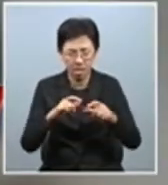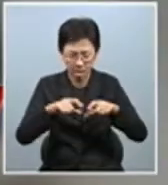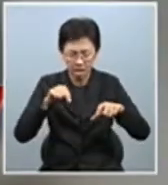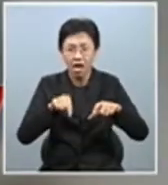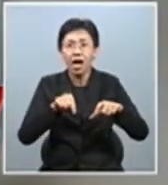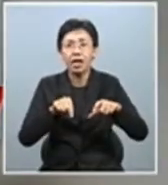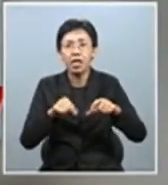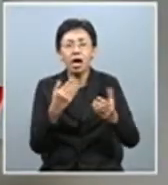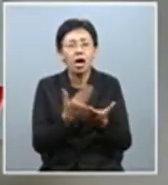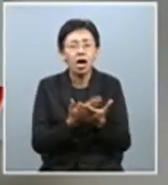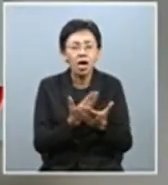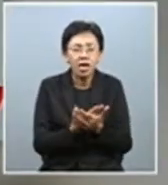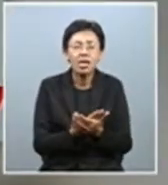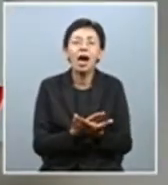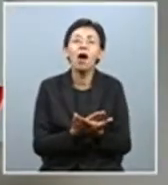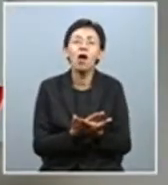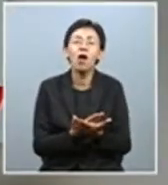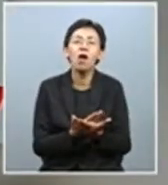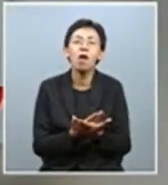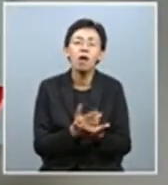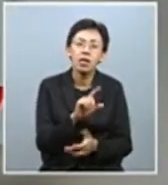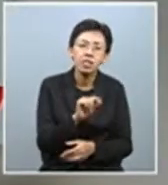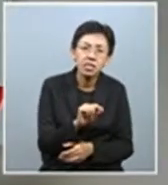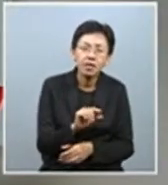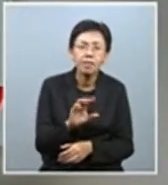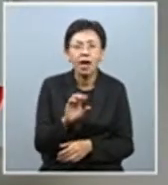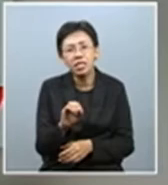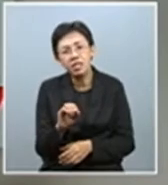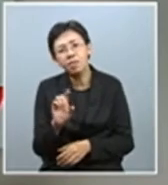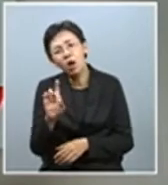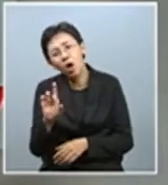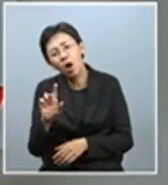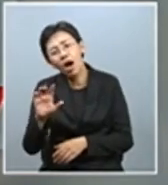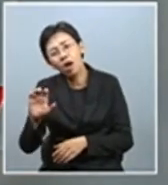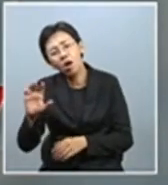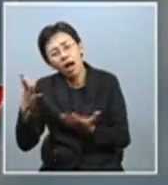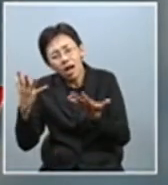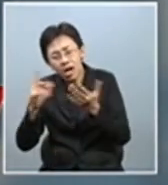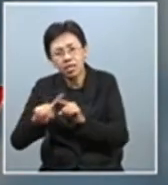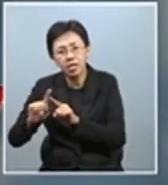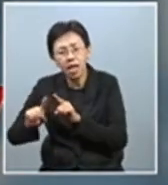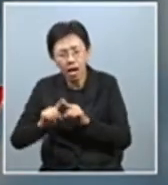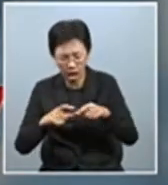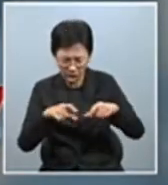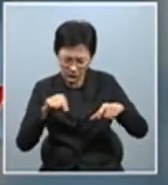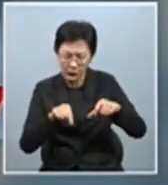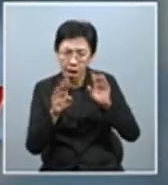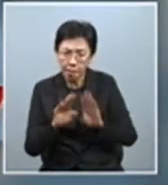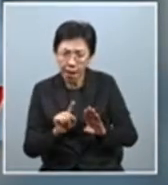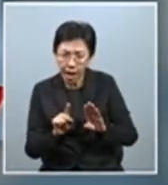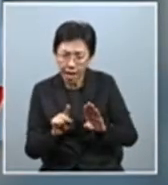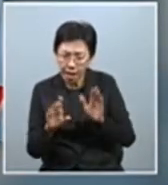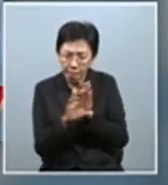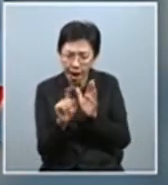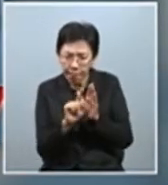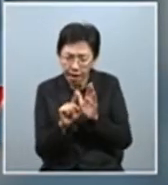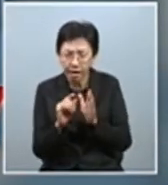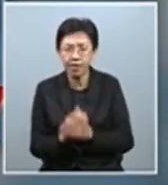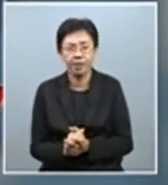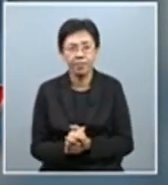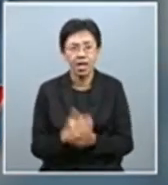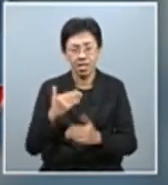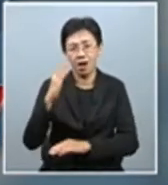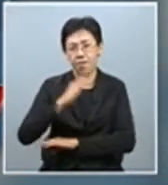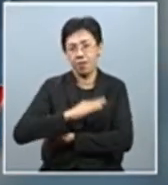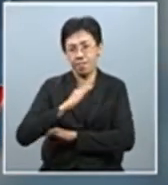นิดราคาเนี่ยค่ะจะมีลวดลายและนำเสนอเรื่องราวอย่างไรนะคะแล้วก็เข้าสู่กระบวนการพิมพ์แล้วขั้